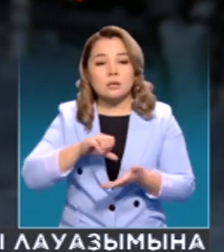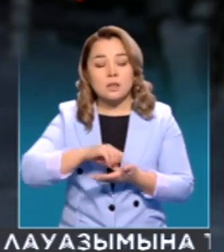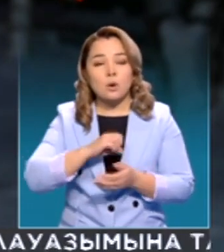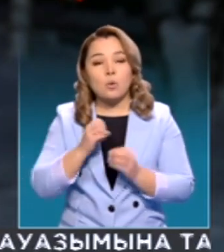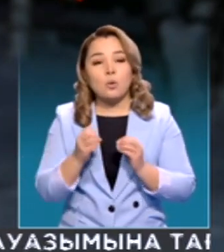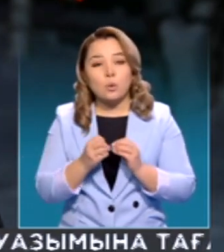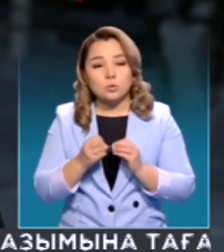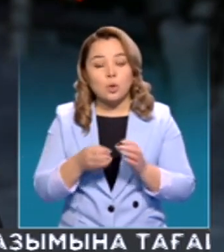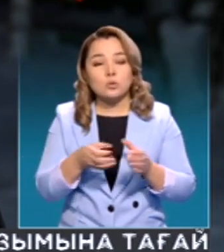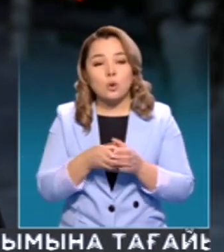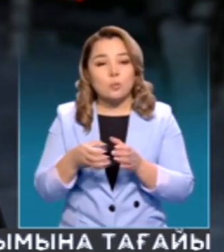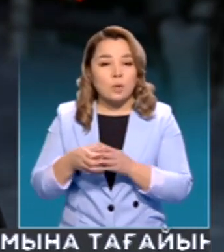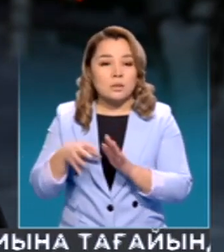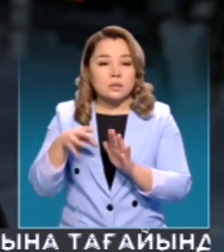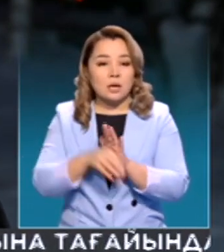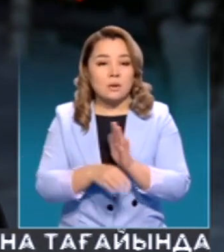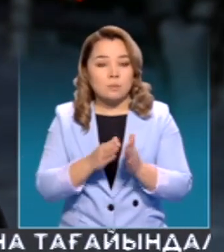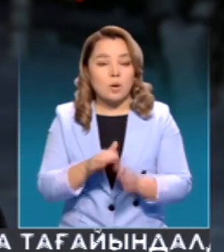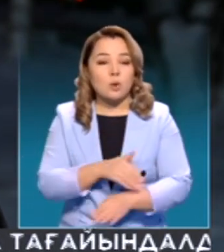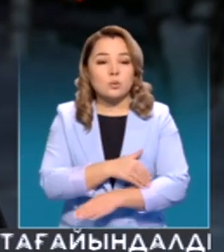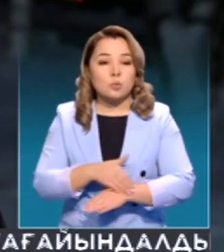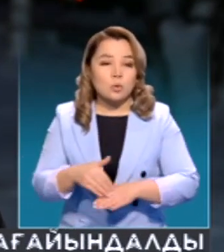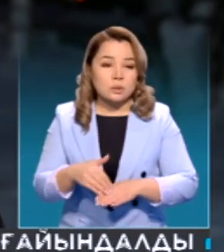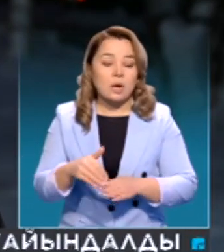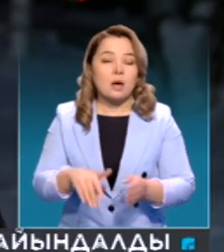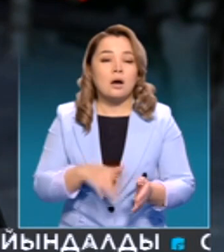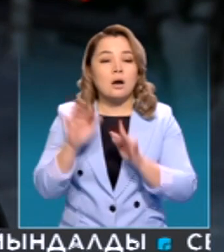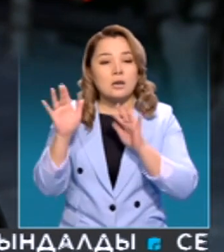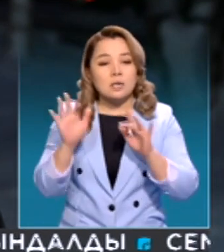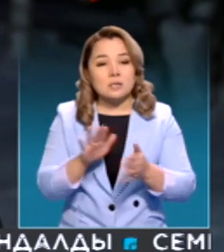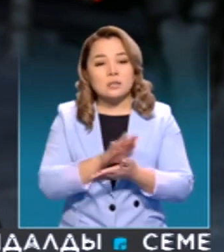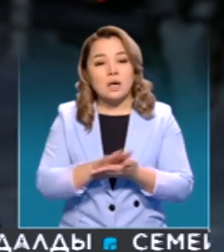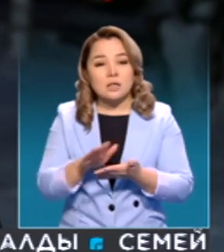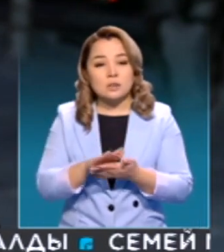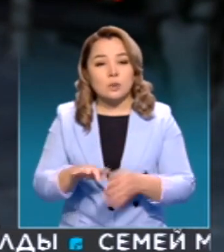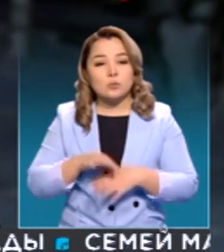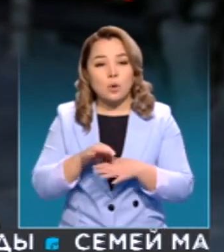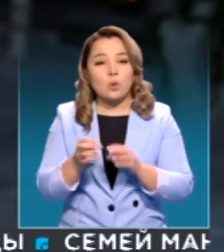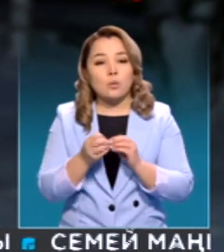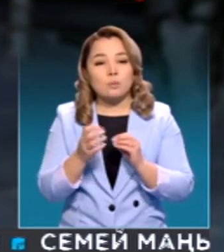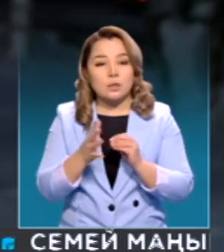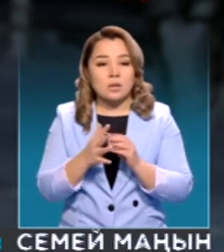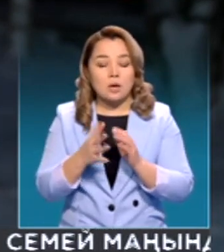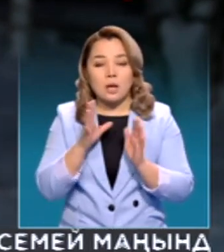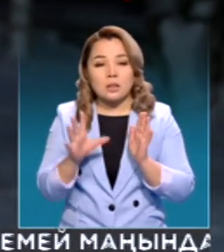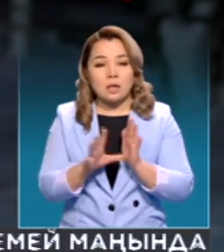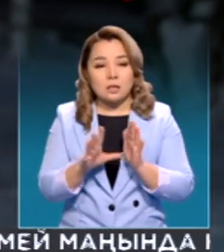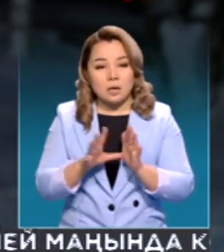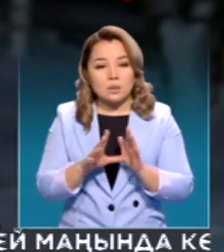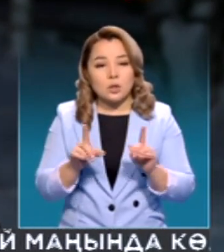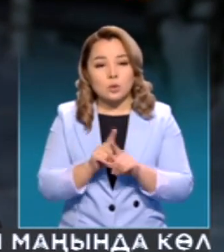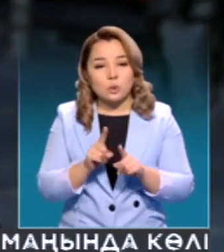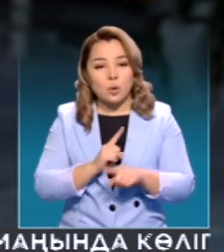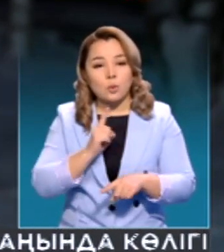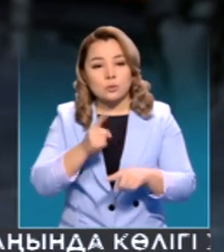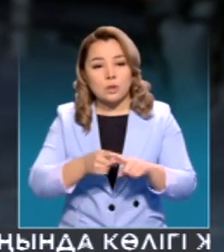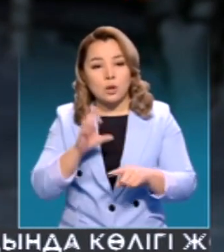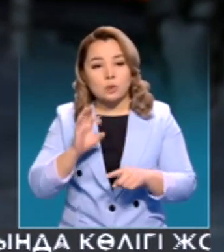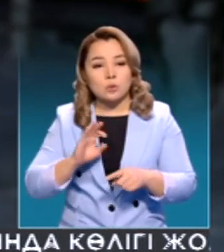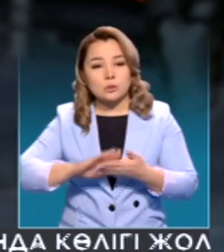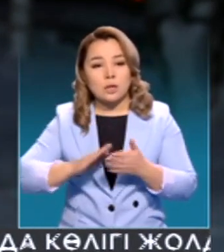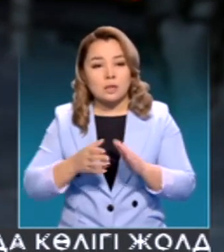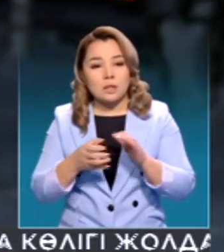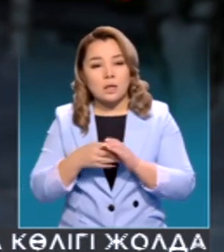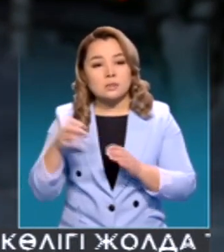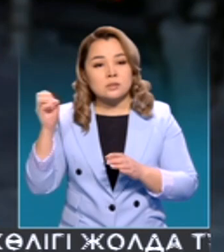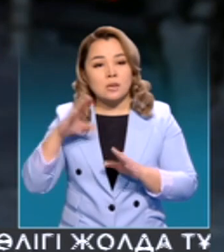топ жумулдурулган. Көчөлөр менен көчөлөрдө кардан тазаланып жатыр. 15 аул электр энергиясына кошулуп, алюминий нысандарга жарык